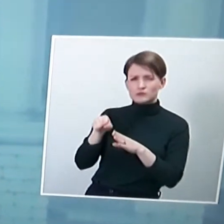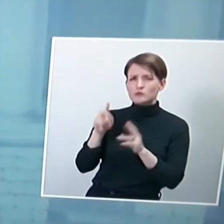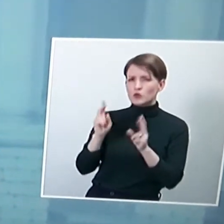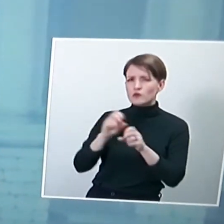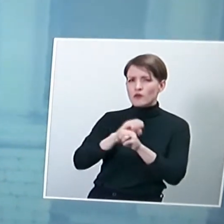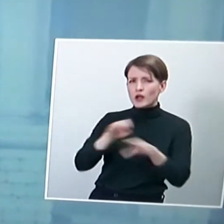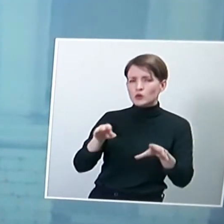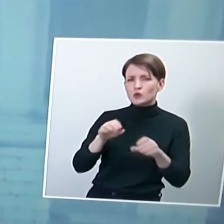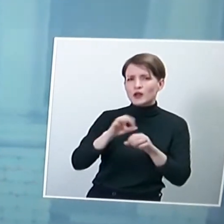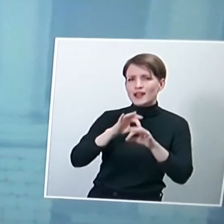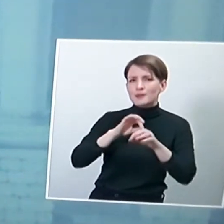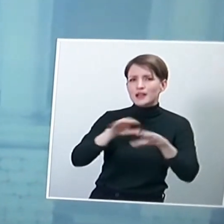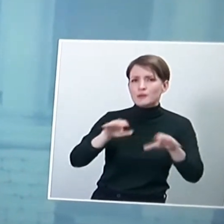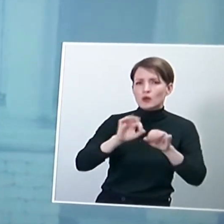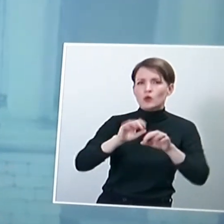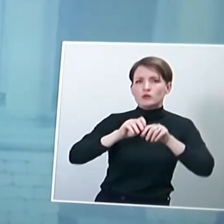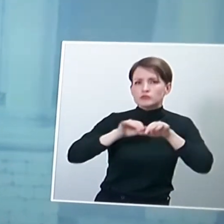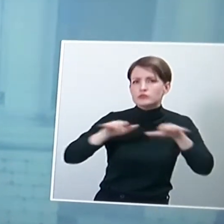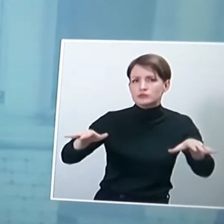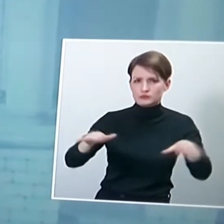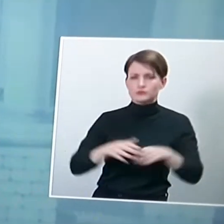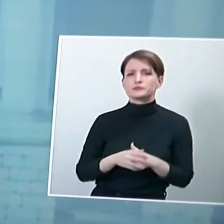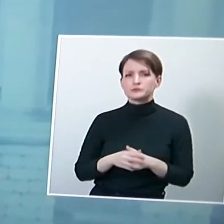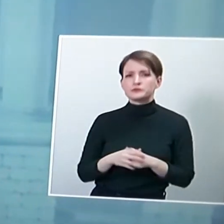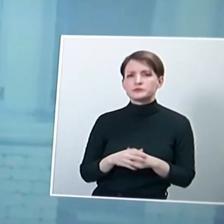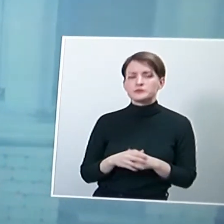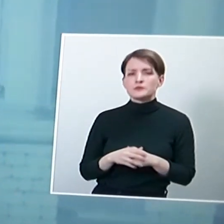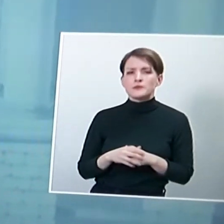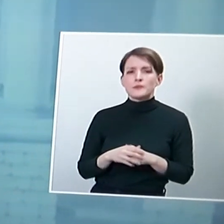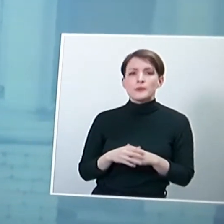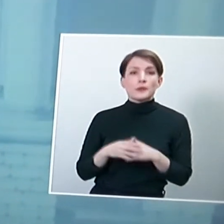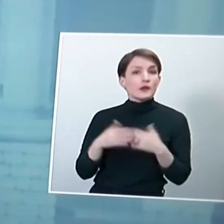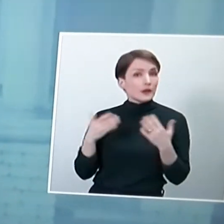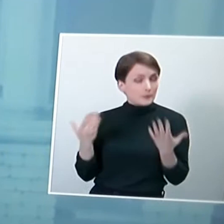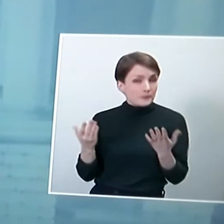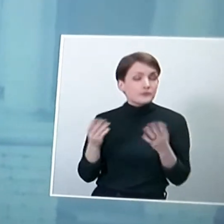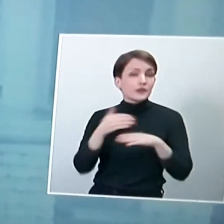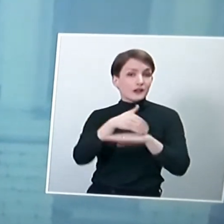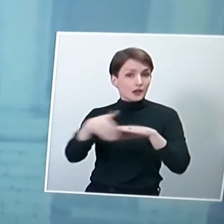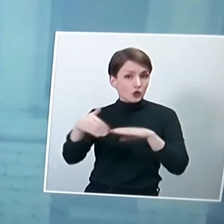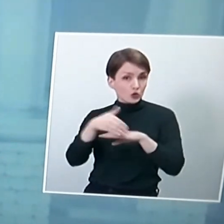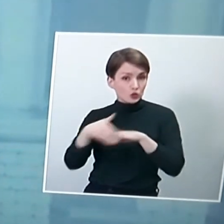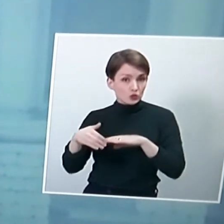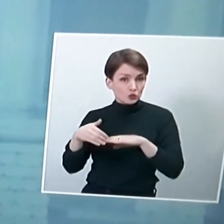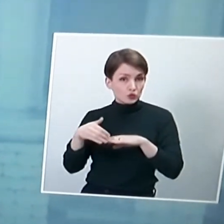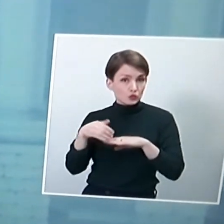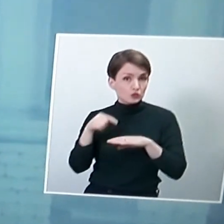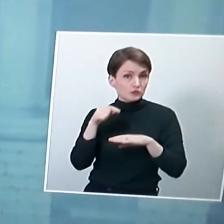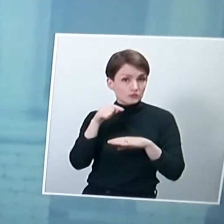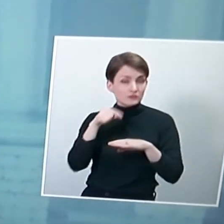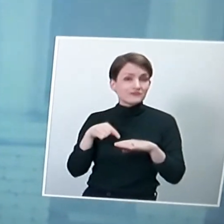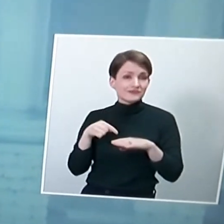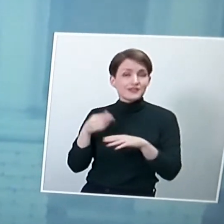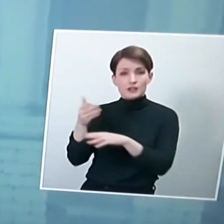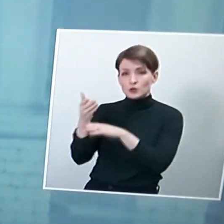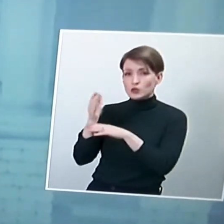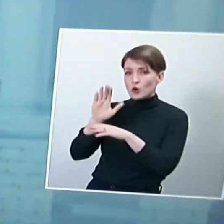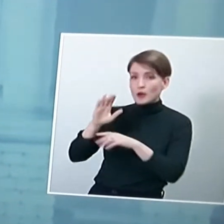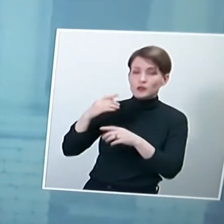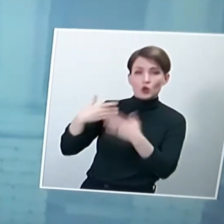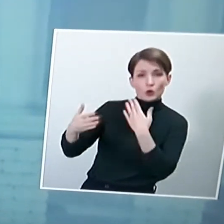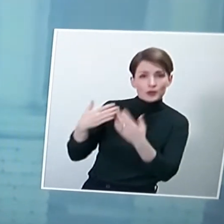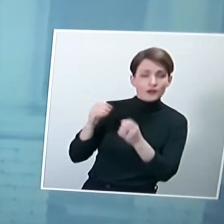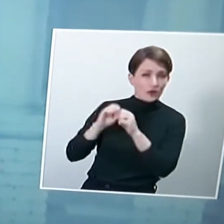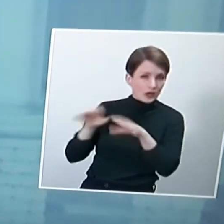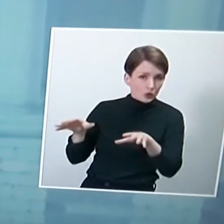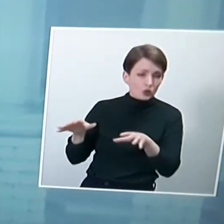vaikuttavuutta tämän epidemian etenemiseen. Ja kun kyseessä on tietenkin myös rajoitus, joka tulee vaikuttamaan elinkeinotoimintaan ja yritysten